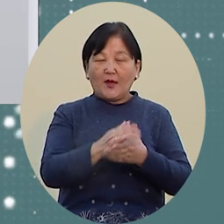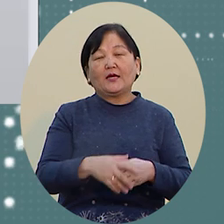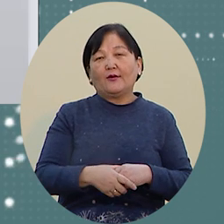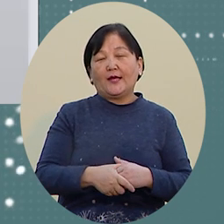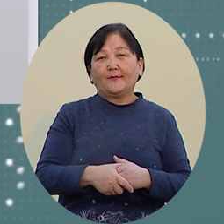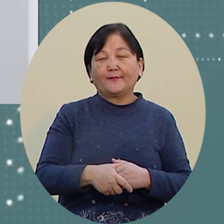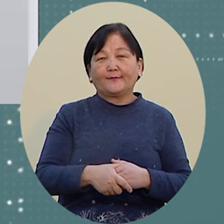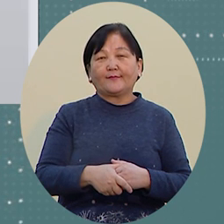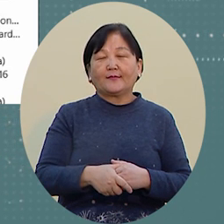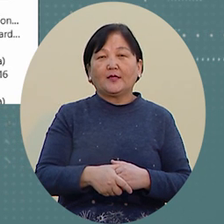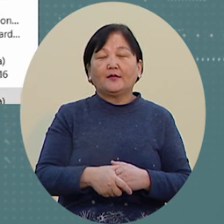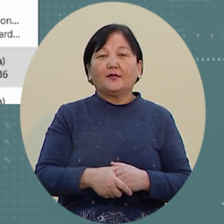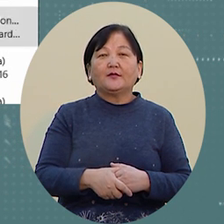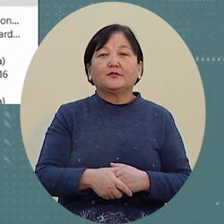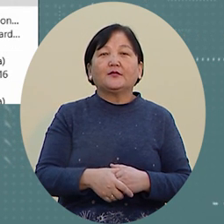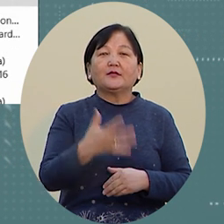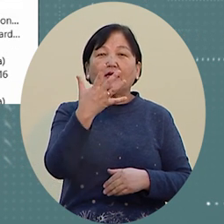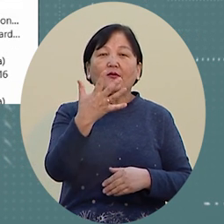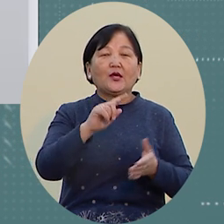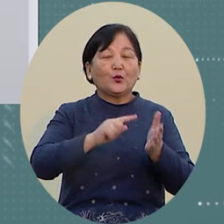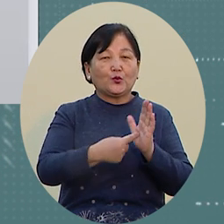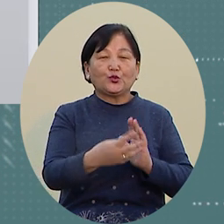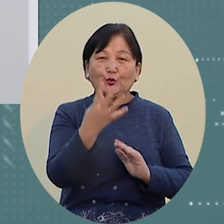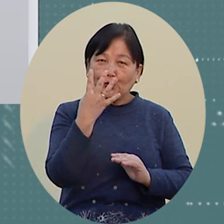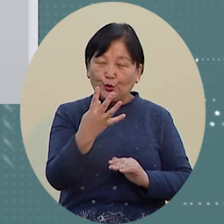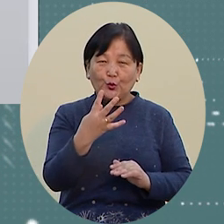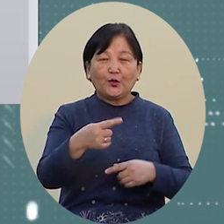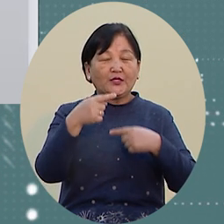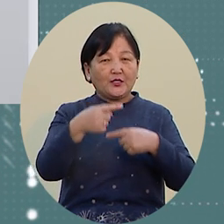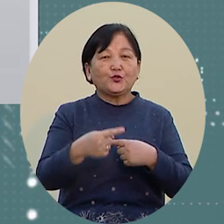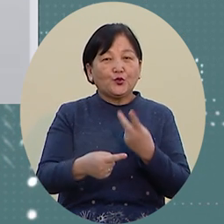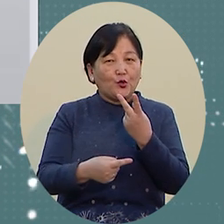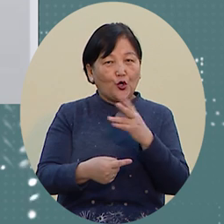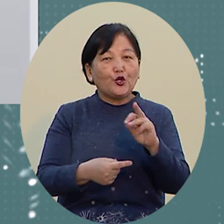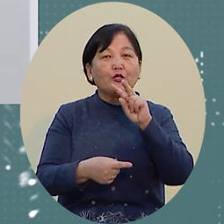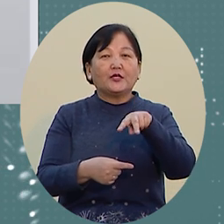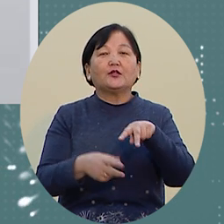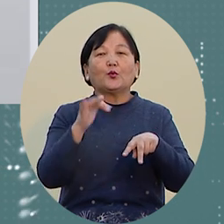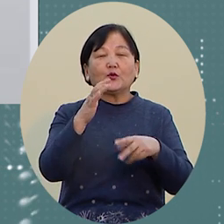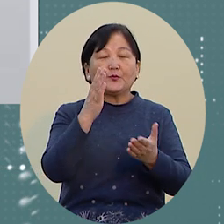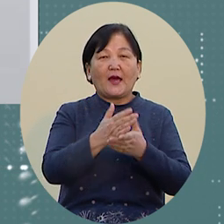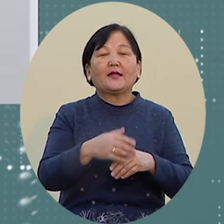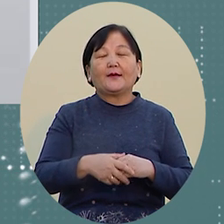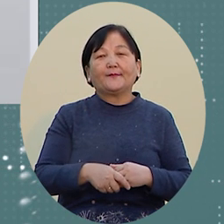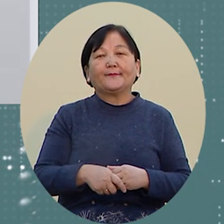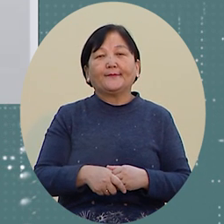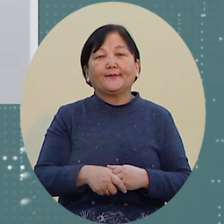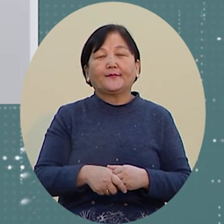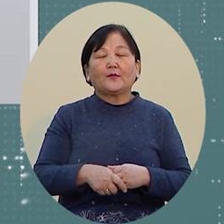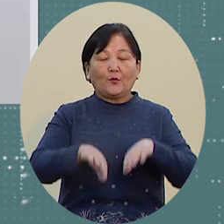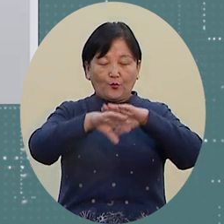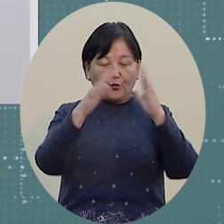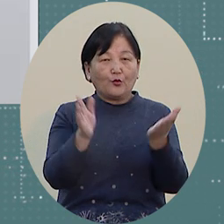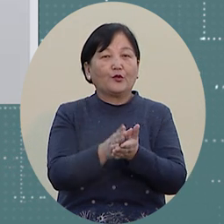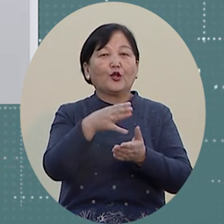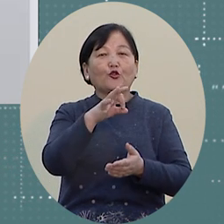хичнээн литр ус зарцуулсан тооцоо гарах нь уу? За ингээд бүгдээрээ тооцоогоо